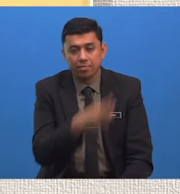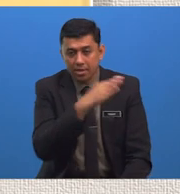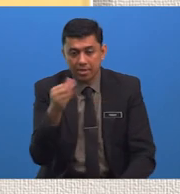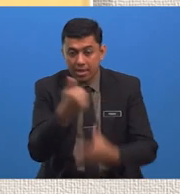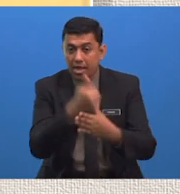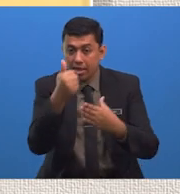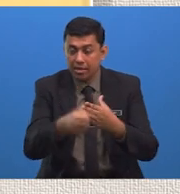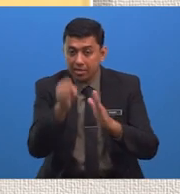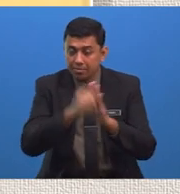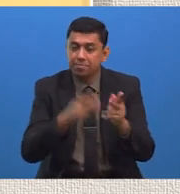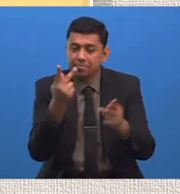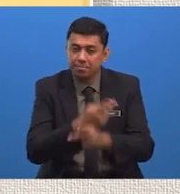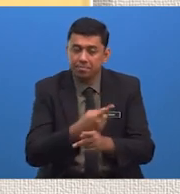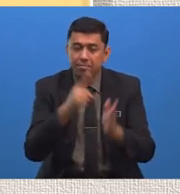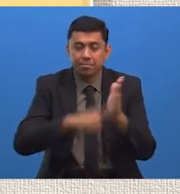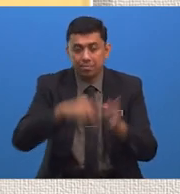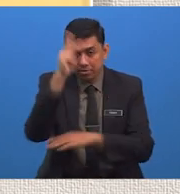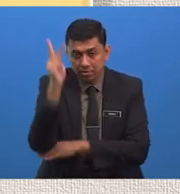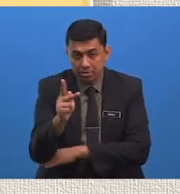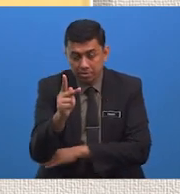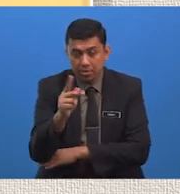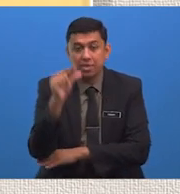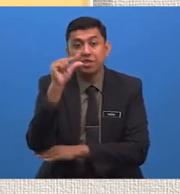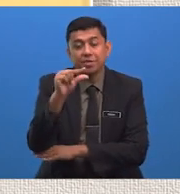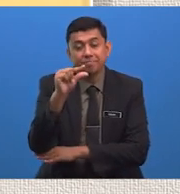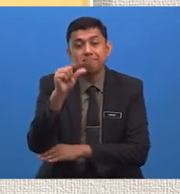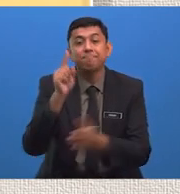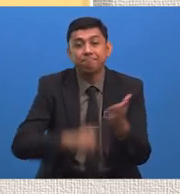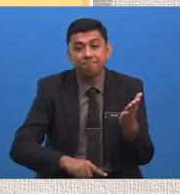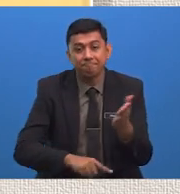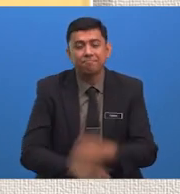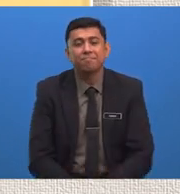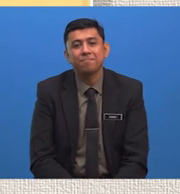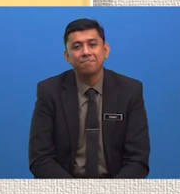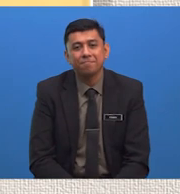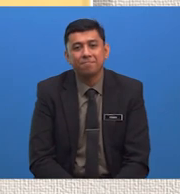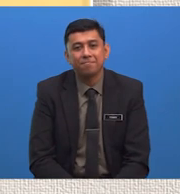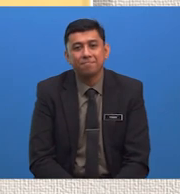Dan yang akhir sekali, apakah kerajaan G, murid-murid?